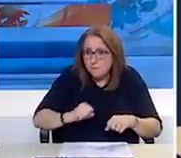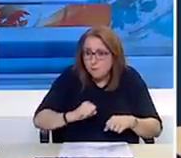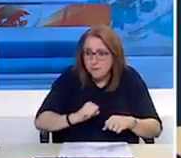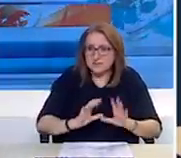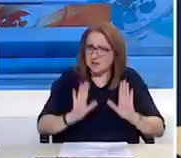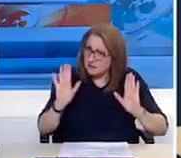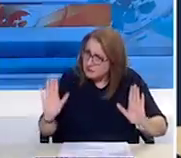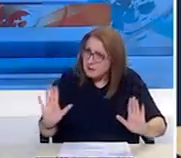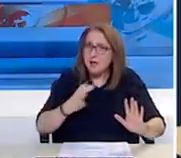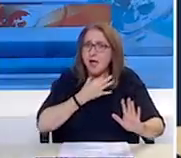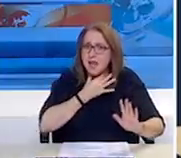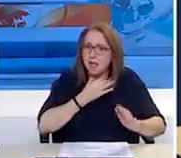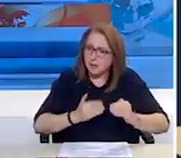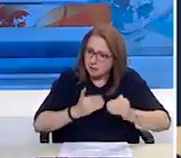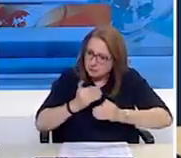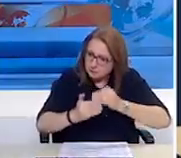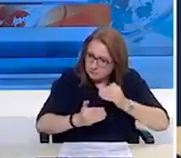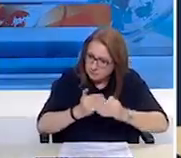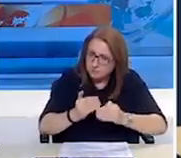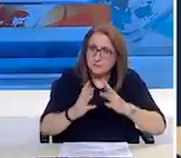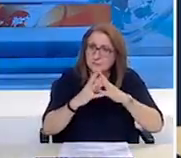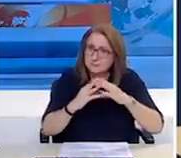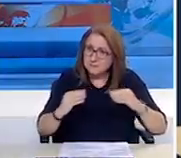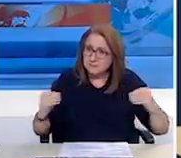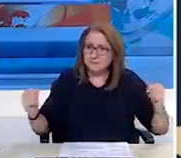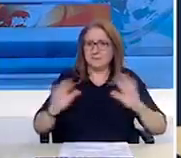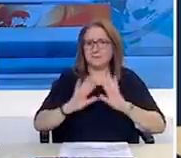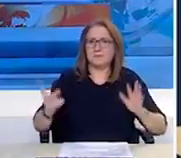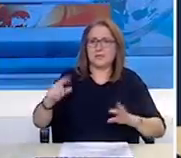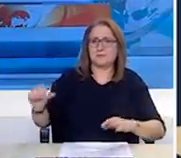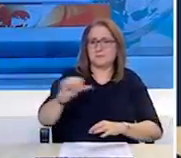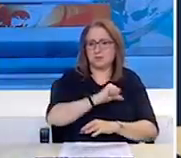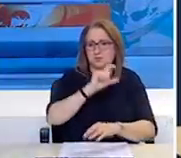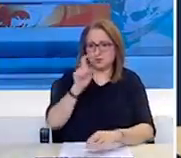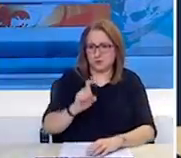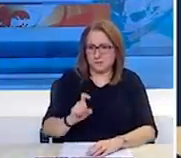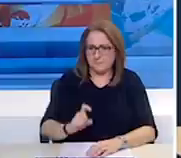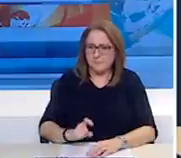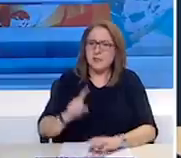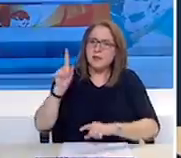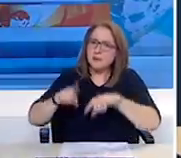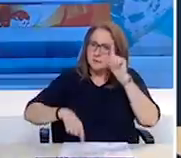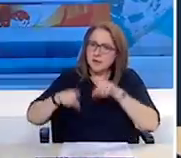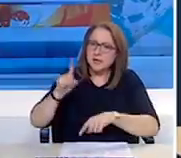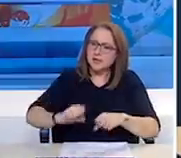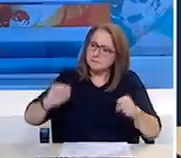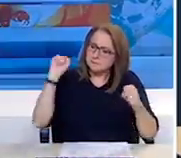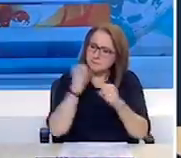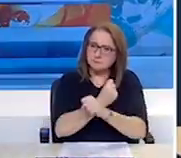έξοδο από την υγειονομική κρίση και σταδιακή επιστροφή στη νέα μας κανονικότητα. Κάποιοι ωστόσο επέλεξαν να